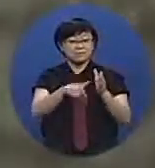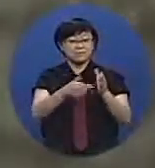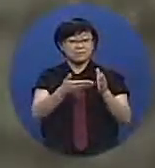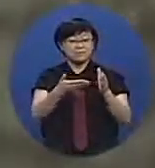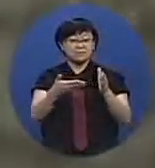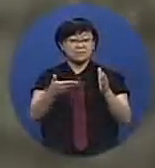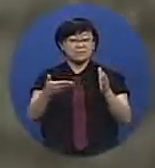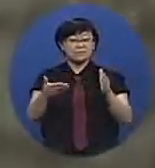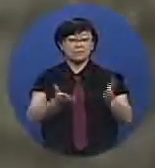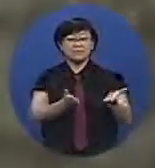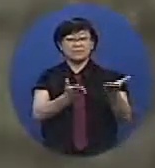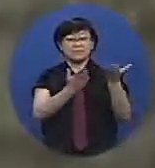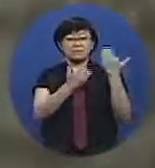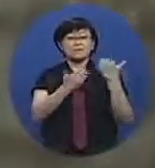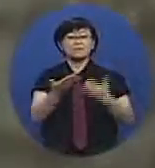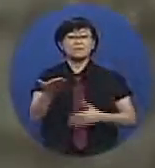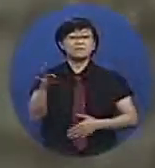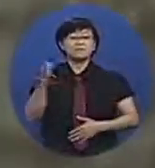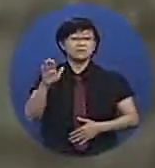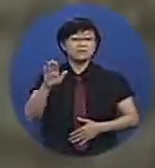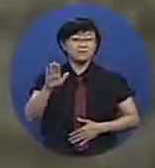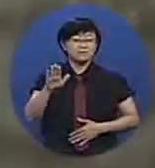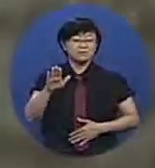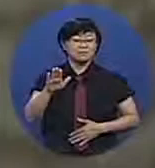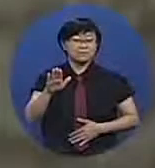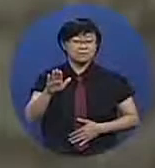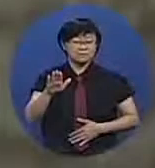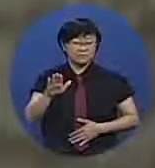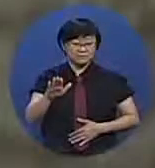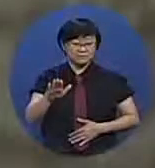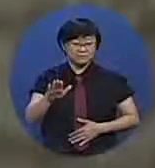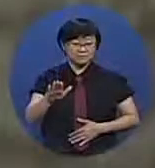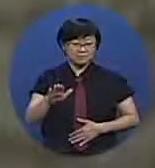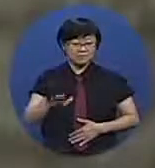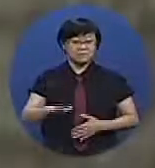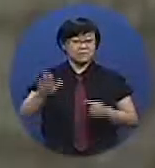수많은 세월이 흘러도